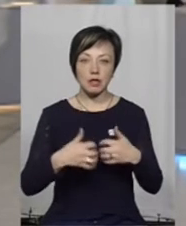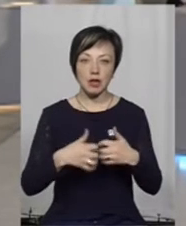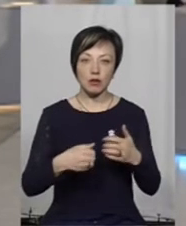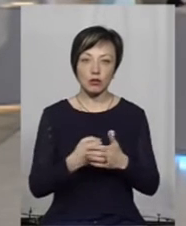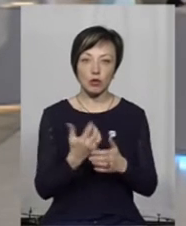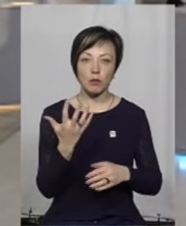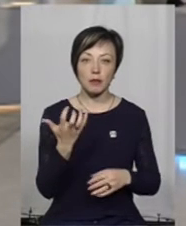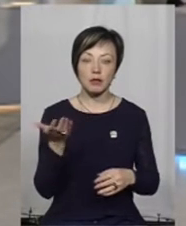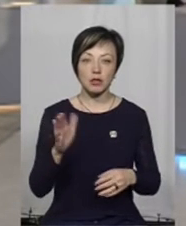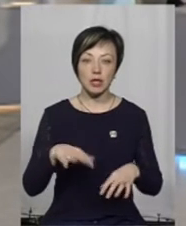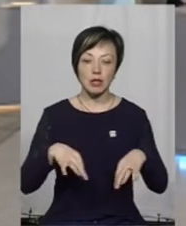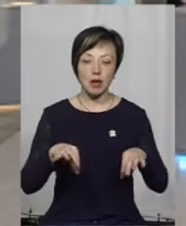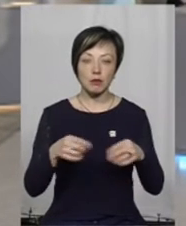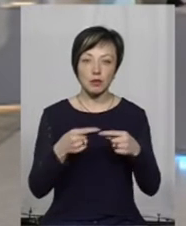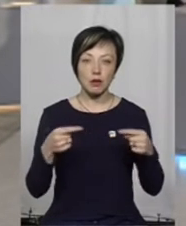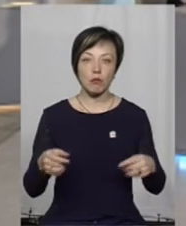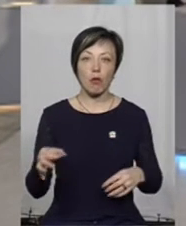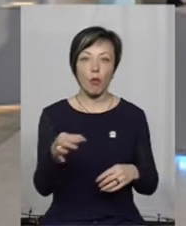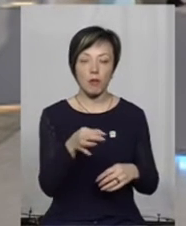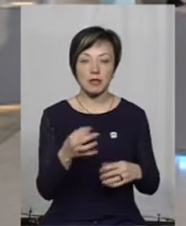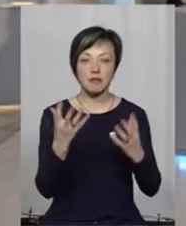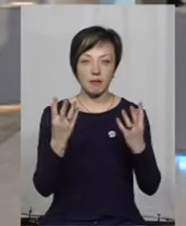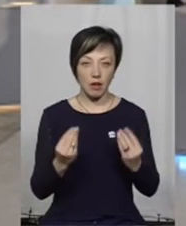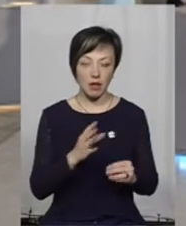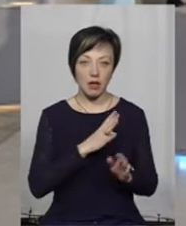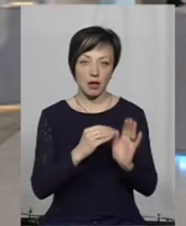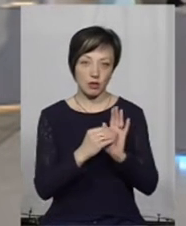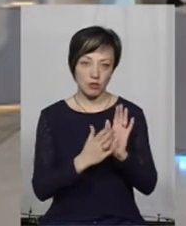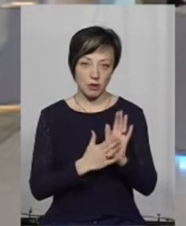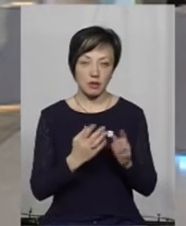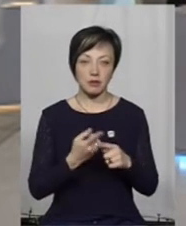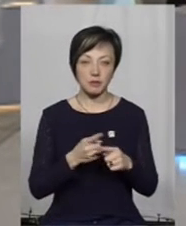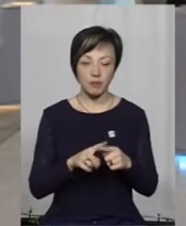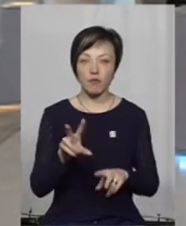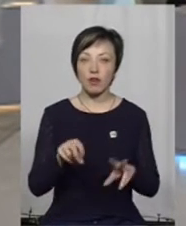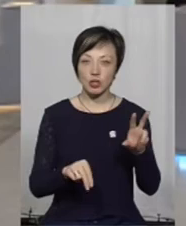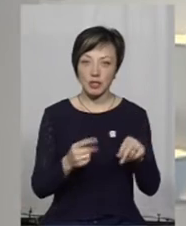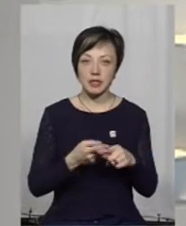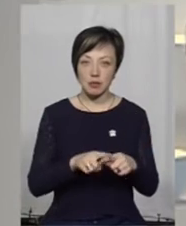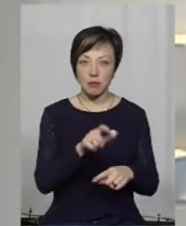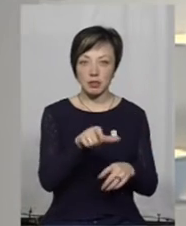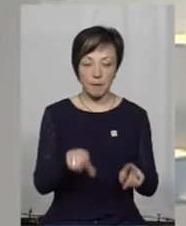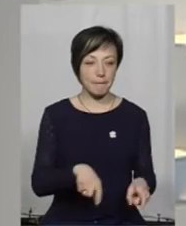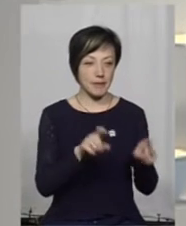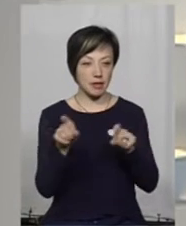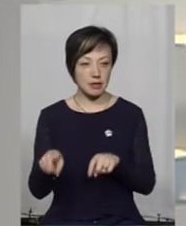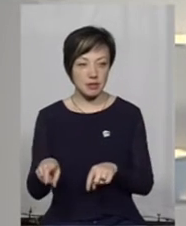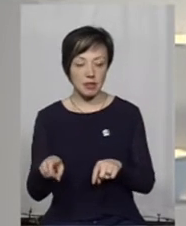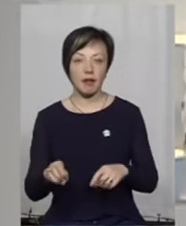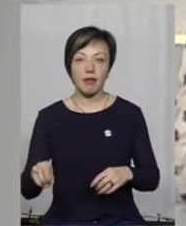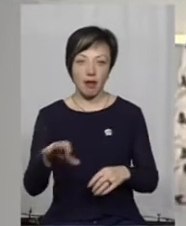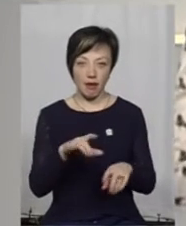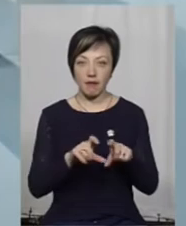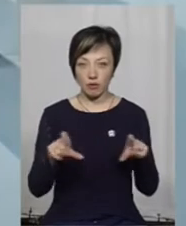до 500 одиниць транспортних засобів по області в день реєструвалися. Угу. Це суттєво відповідно. Тобто ви вважаєте, що ці пасажири пересіли на євробляхи?